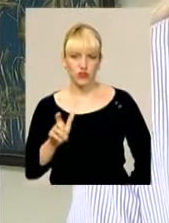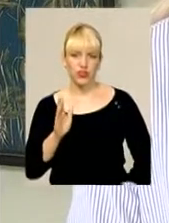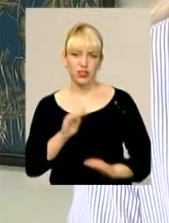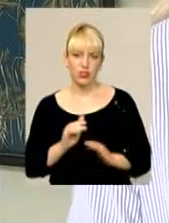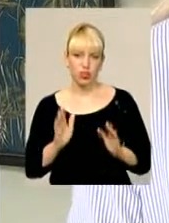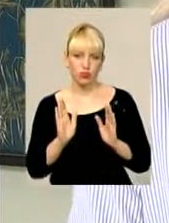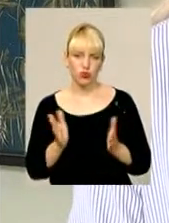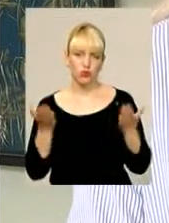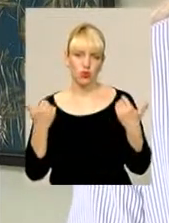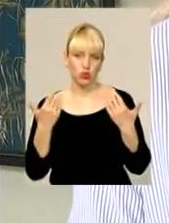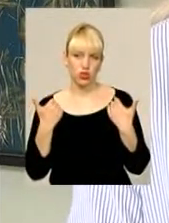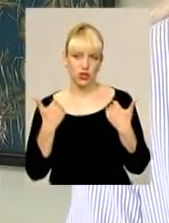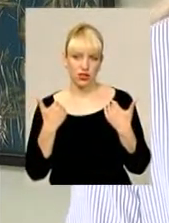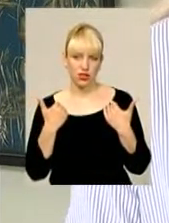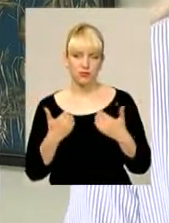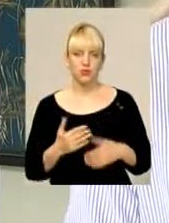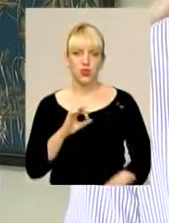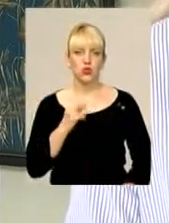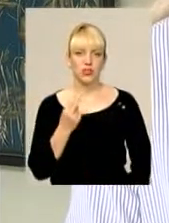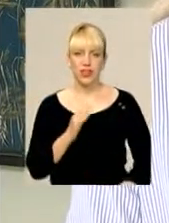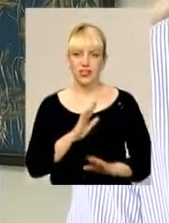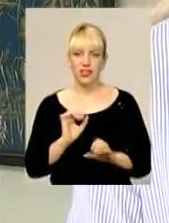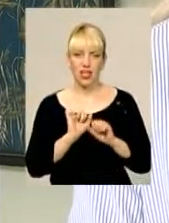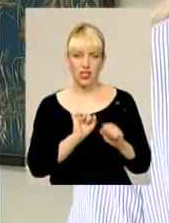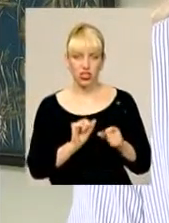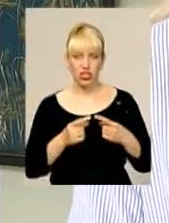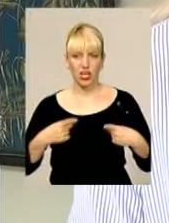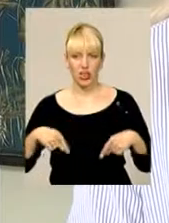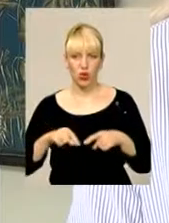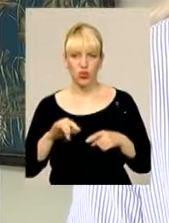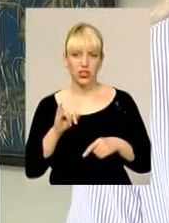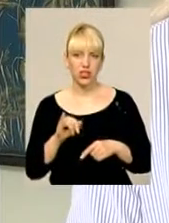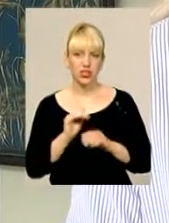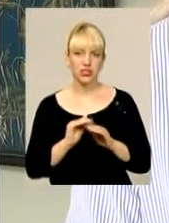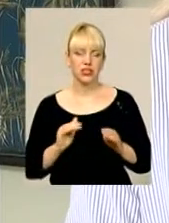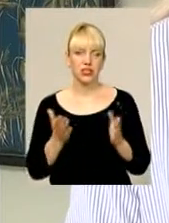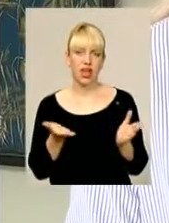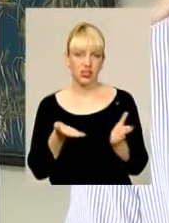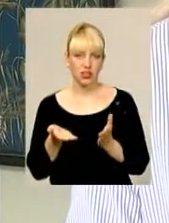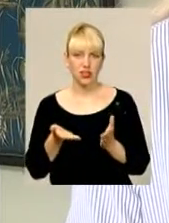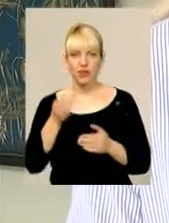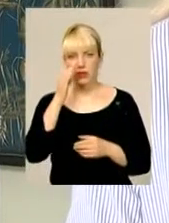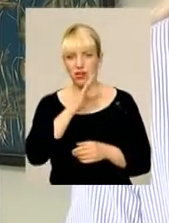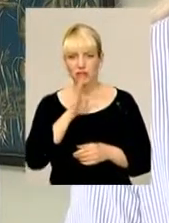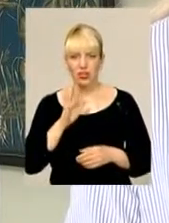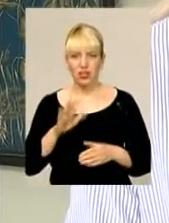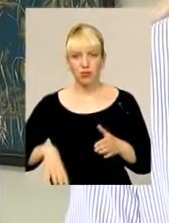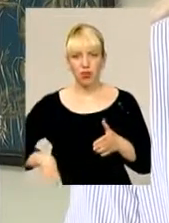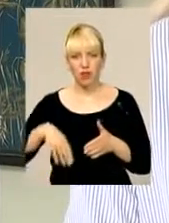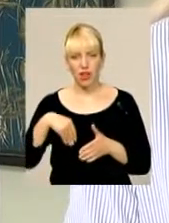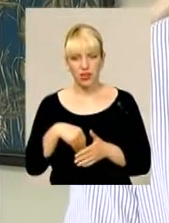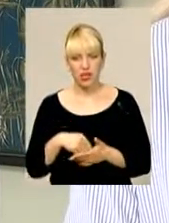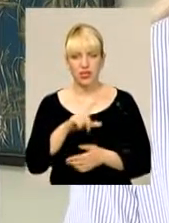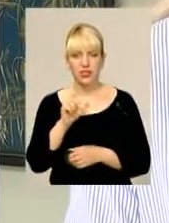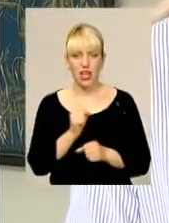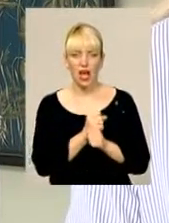будуть відпочивати соціально незахищених категорій. І є діти, які батьки проплатили